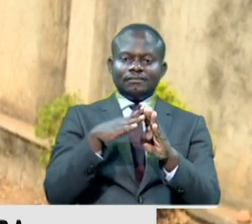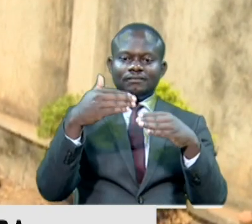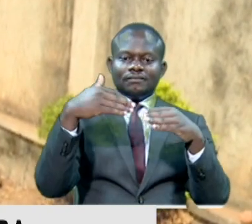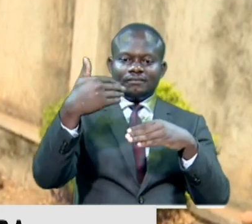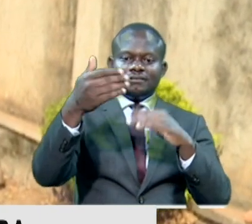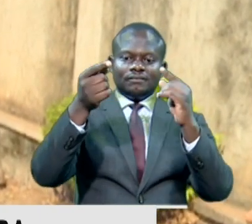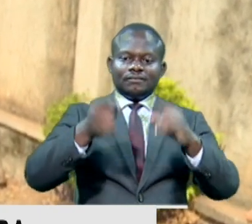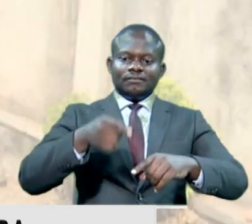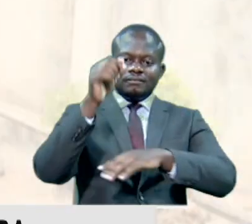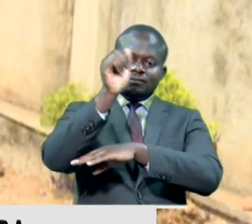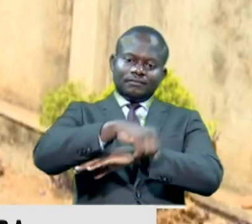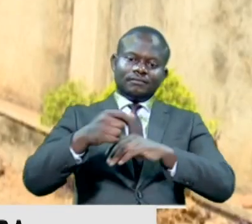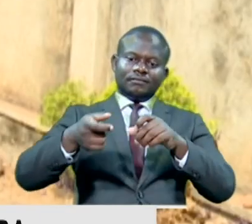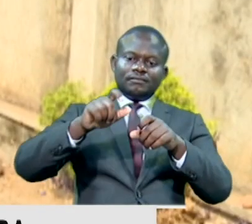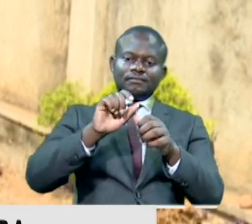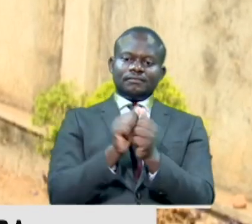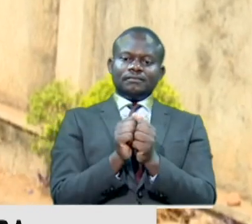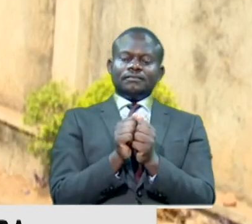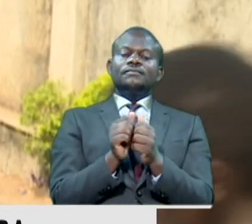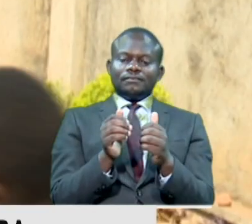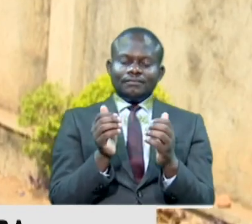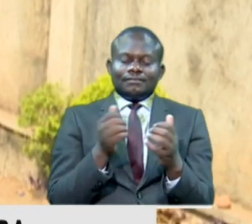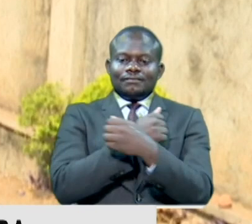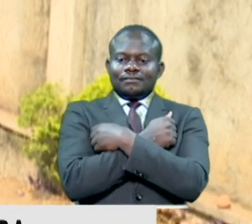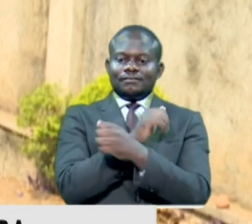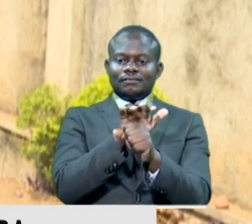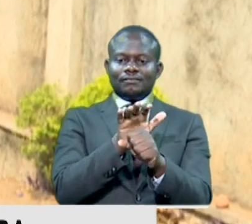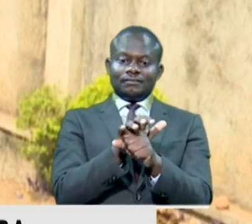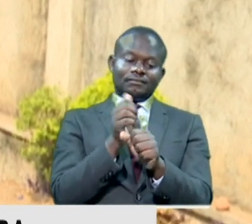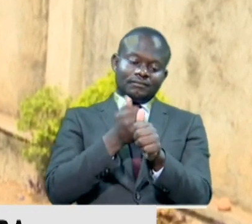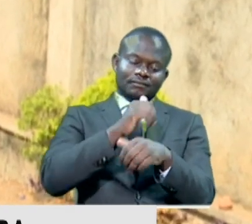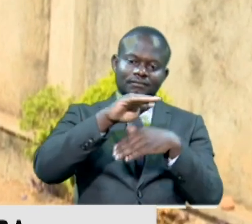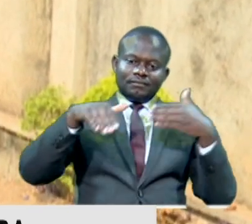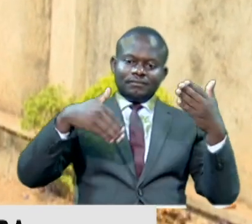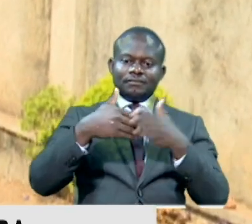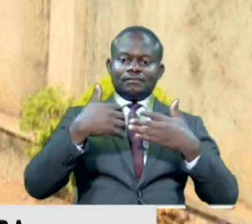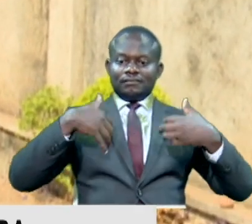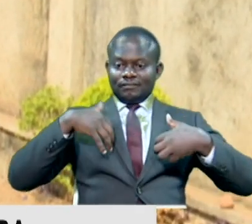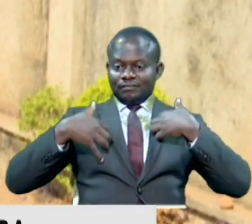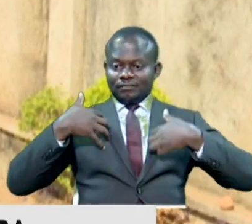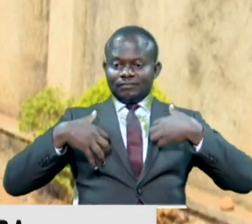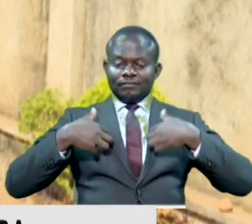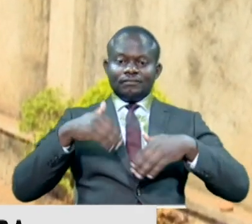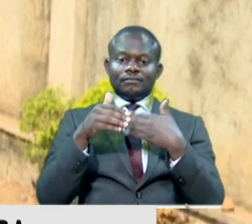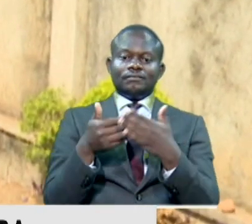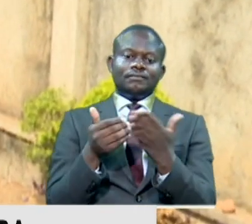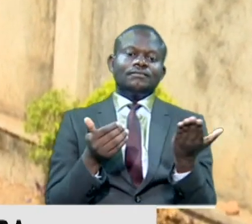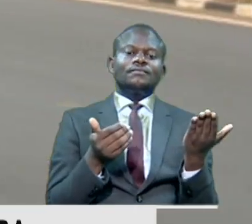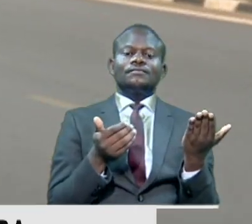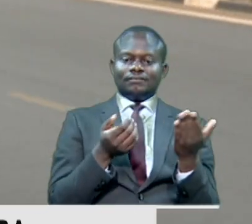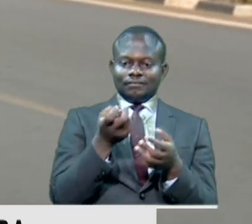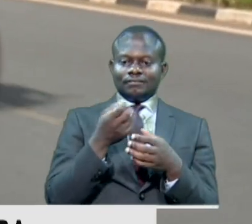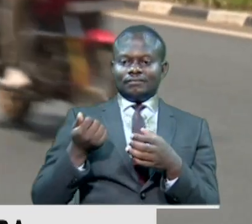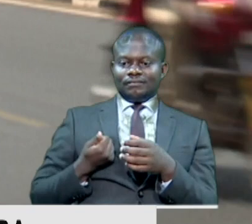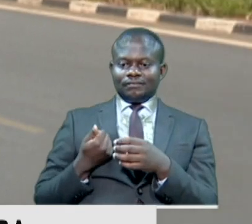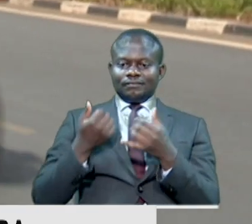niko barimo barushaho kuyongera abakiriya babakunda cyane buri wese abafite ubushake bwo gutwarwa n'umukobwa